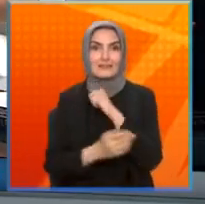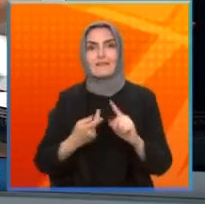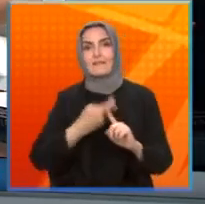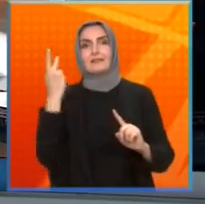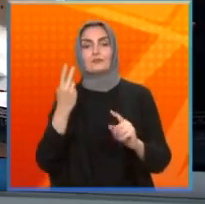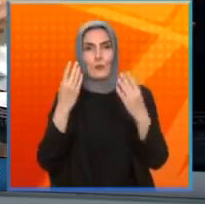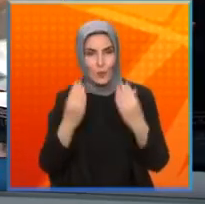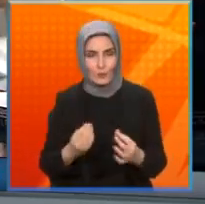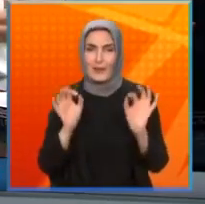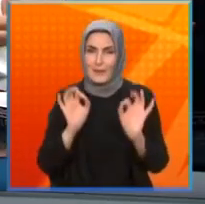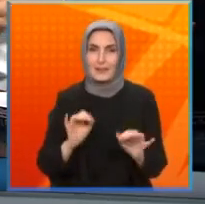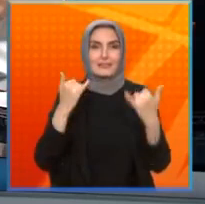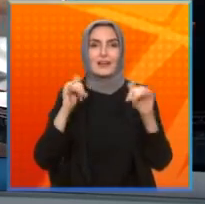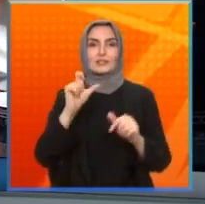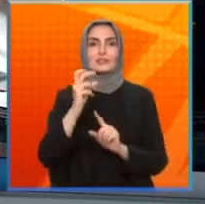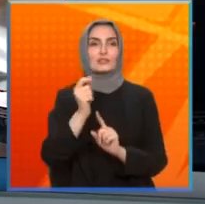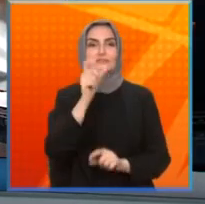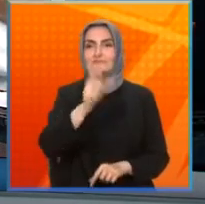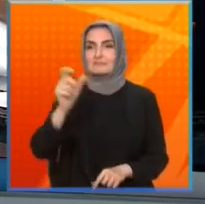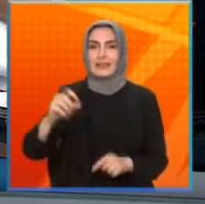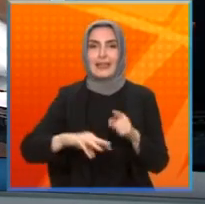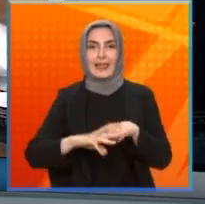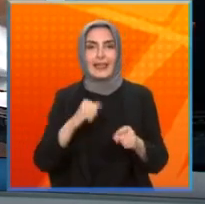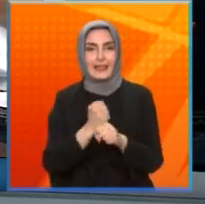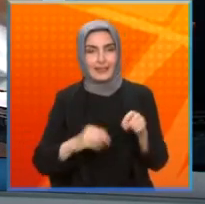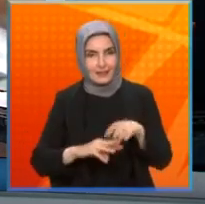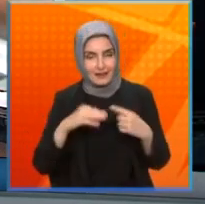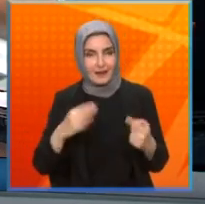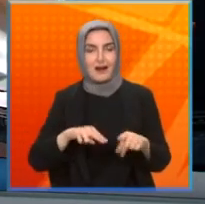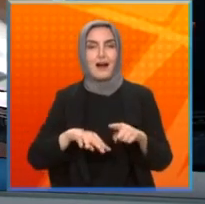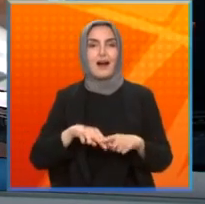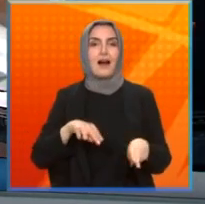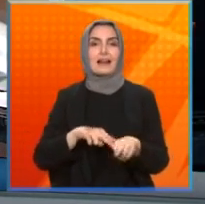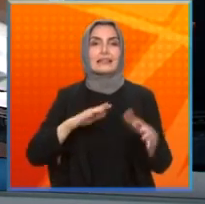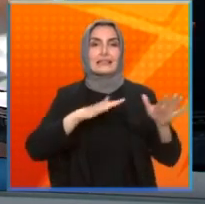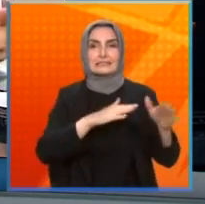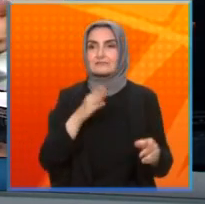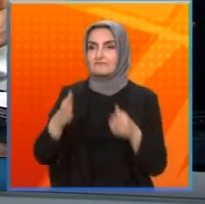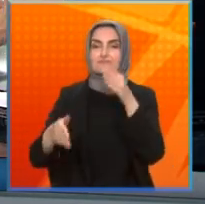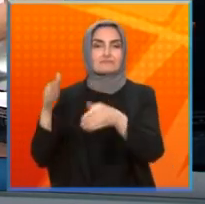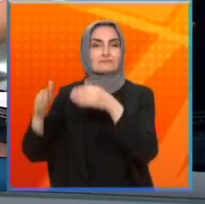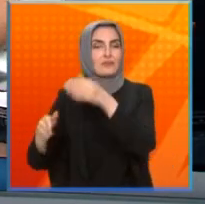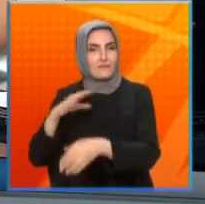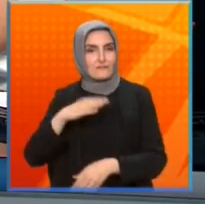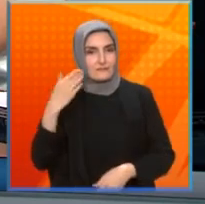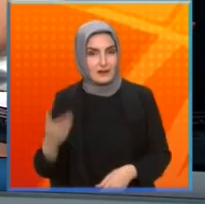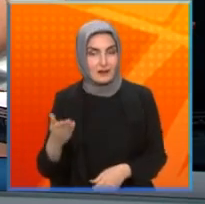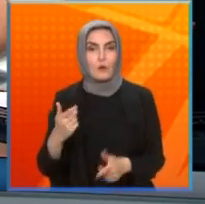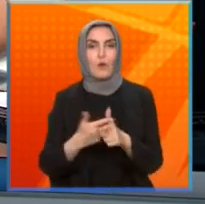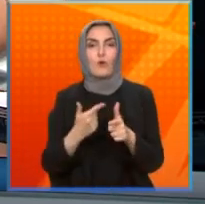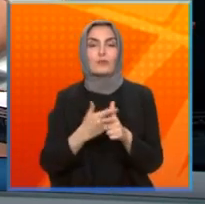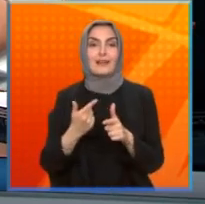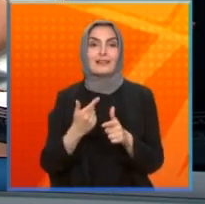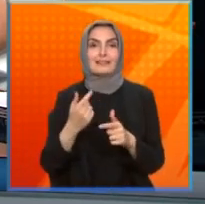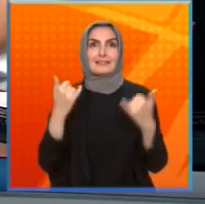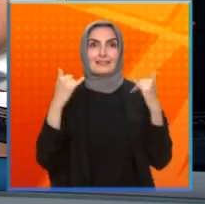Akdeniz'de aldı ama tatil planı yapanlar arasında hala otel tatilinin güvenli olup olmadığı sorusuna cevap arayanlar da var. Sefer